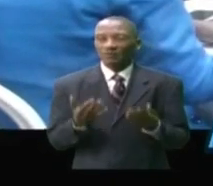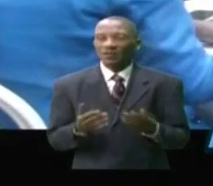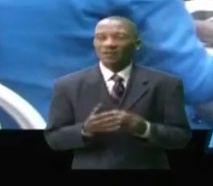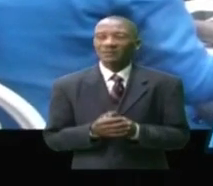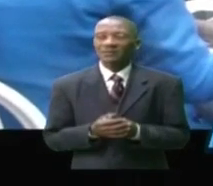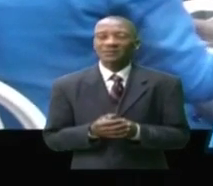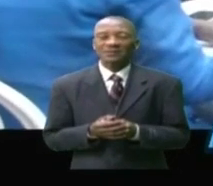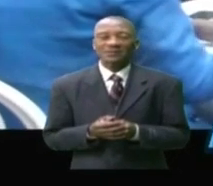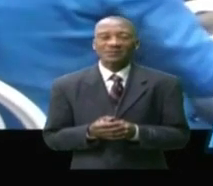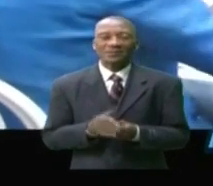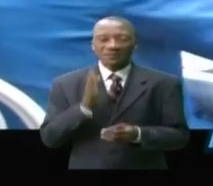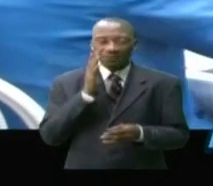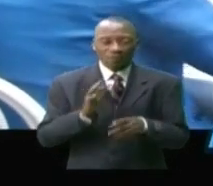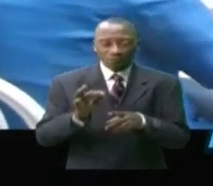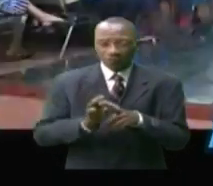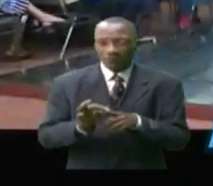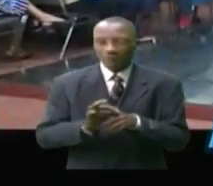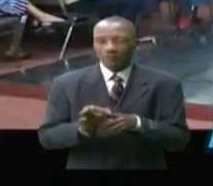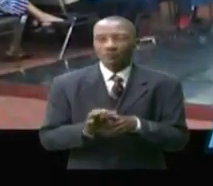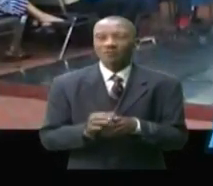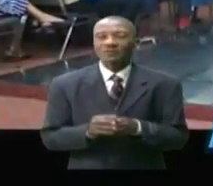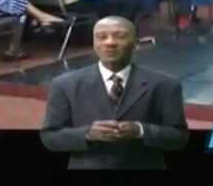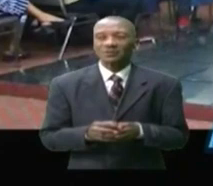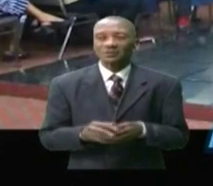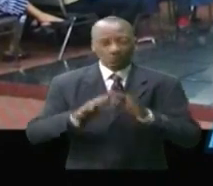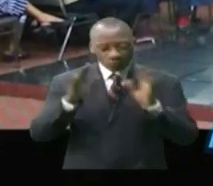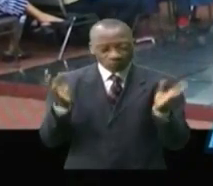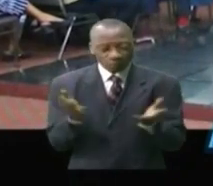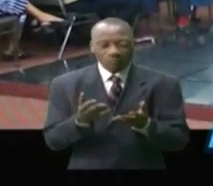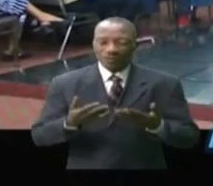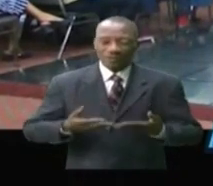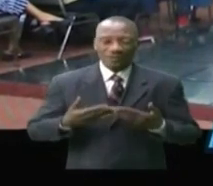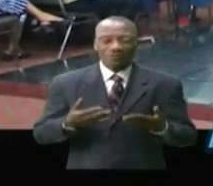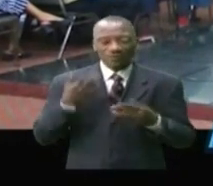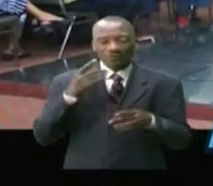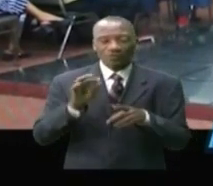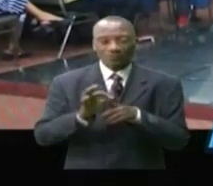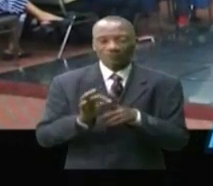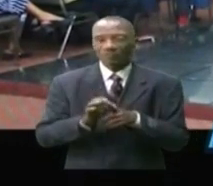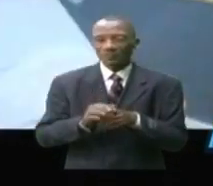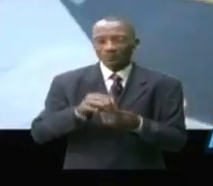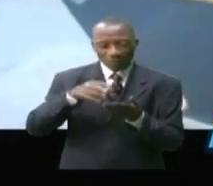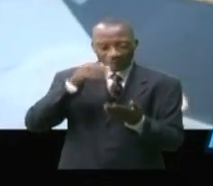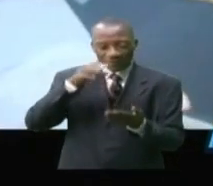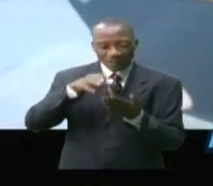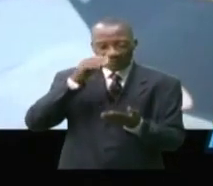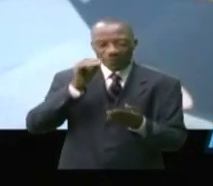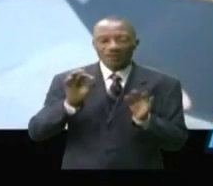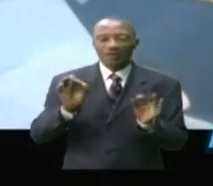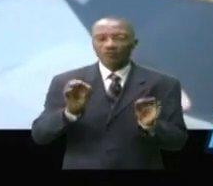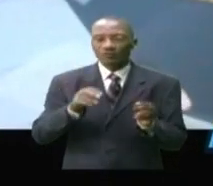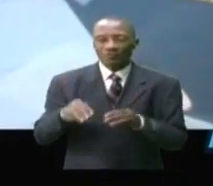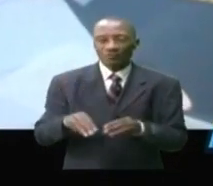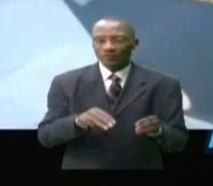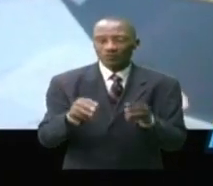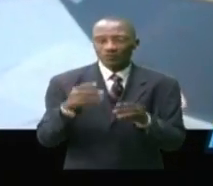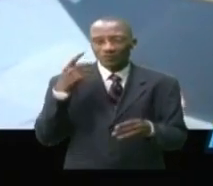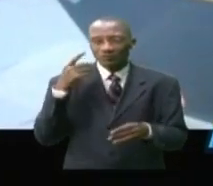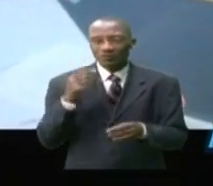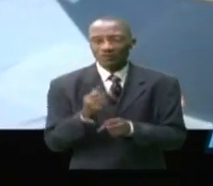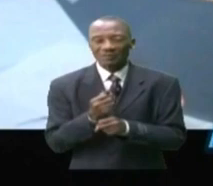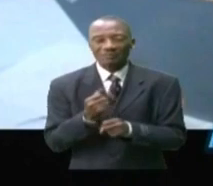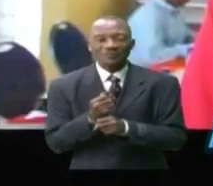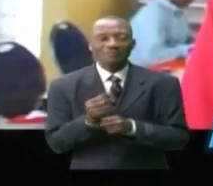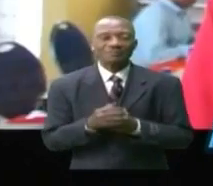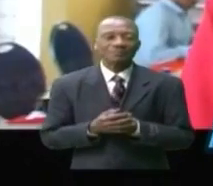qu'il y a beaucoup de contraintes à la mise en œuvre de certaines activités, surtout dans des provinces. Nous croyons